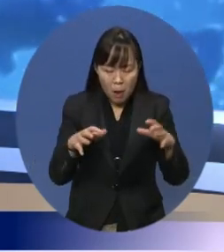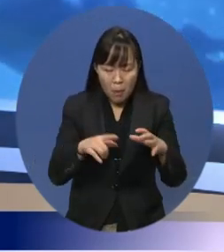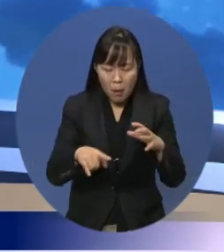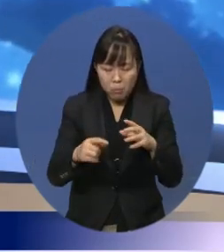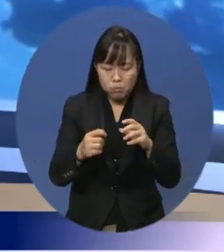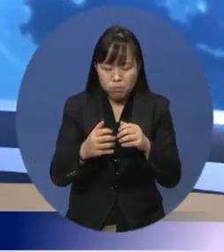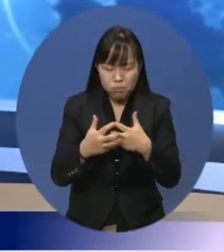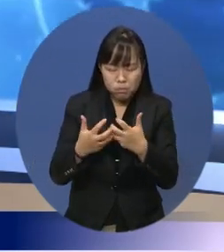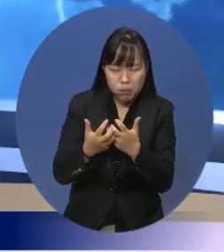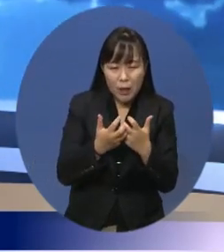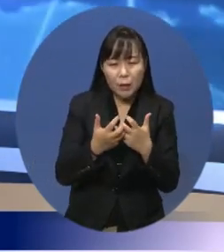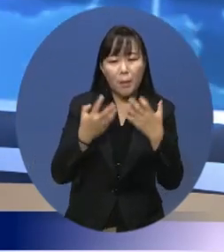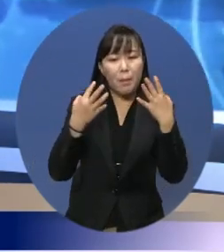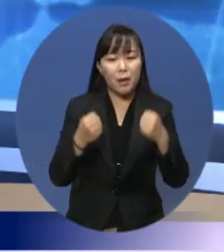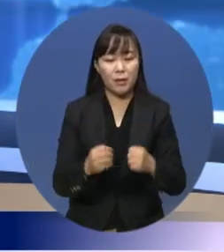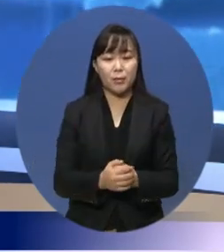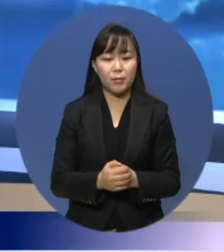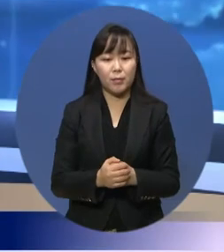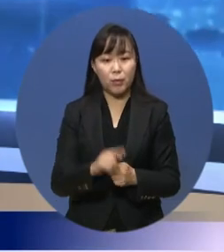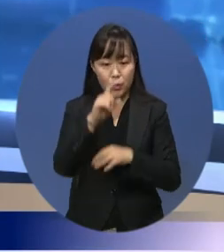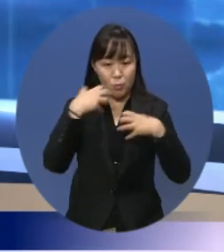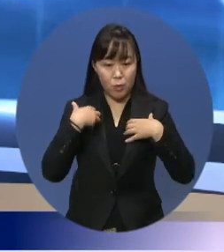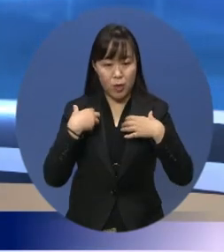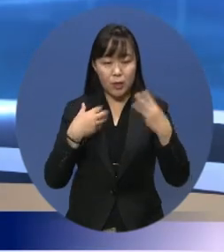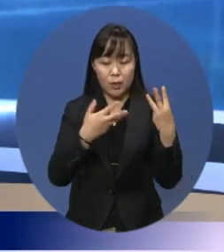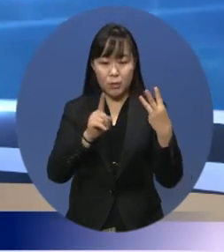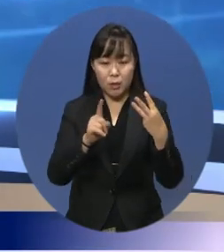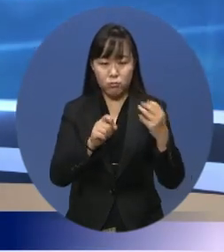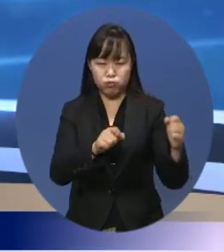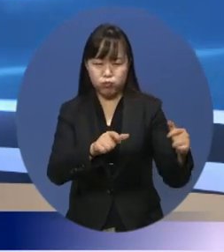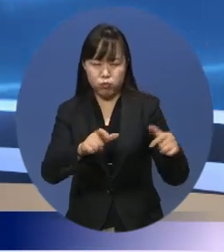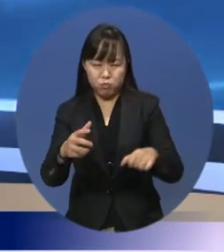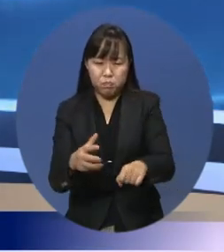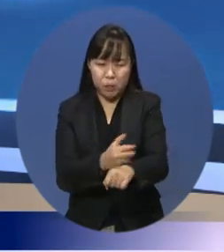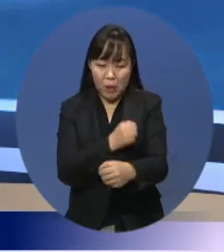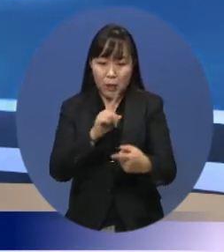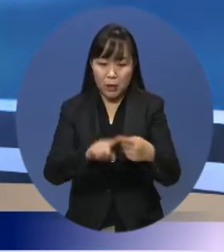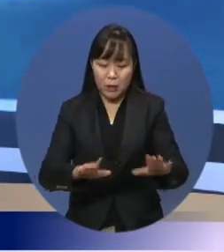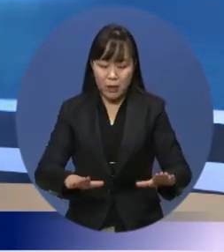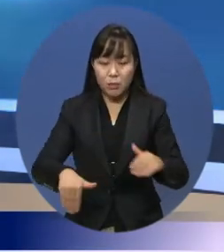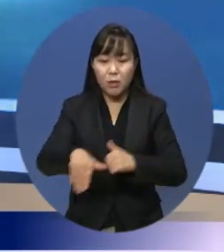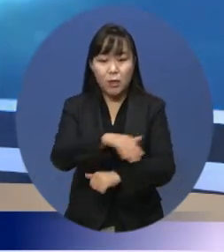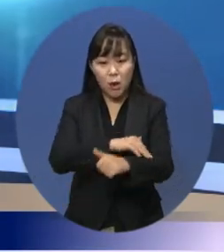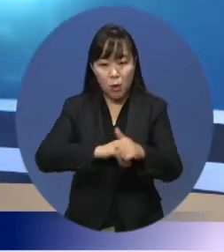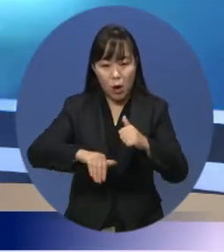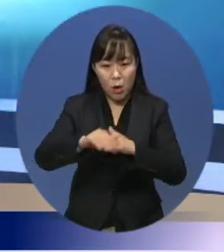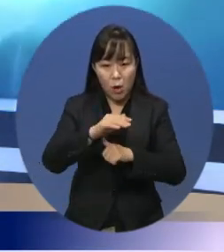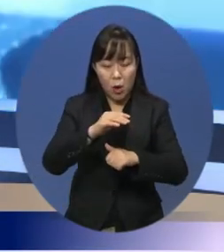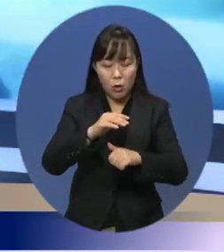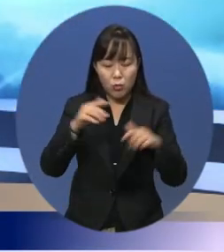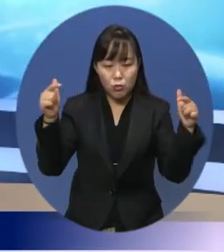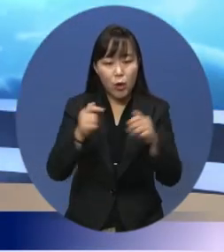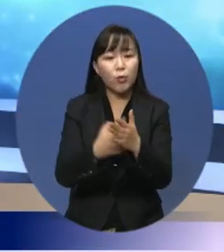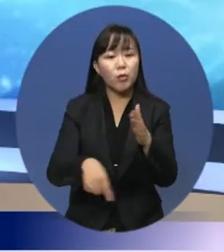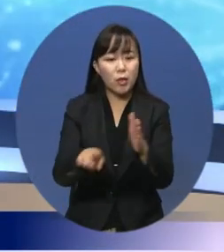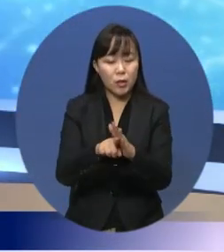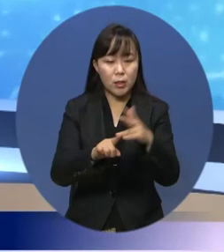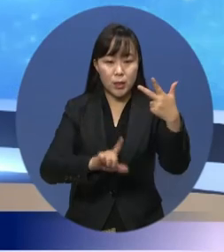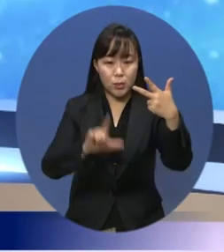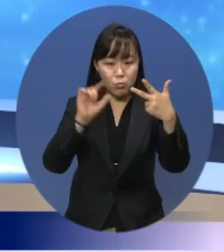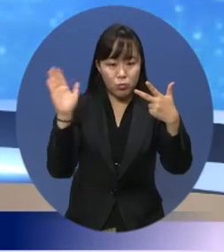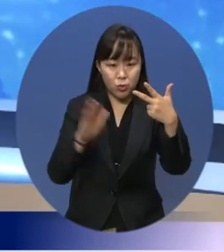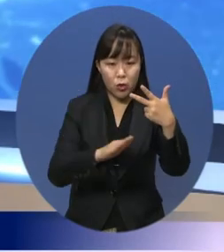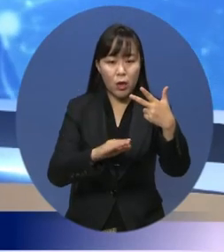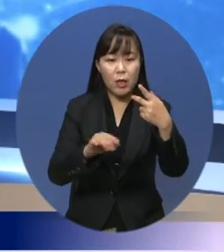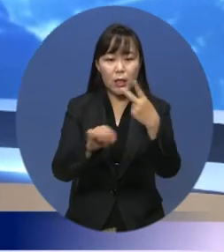늘어나기 때문인데요. 정부가 3차 대유행 국면에 들어선 코로나19의 확산세를 꺾기 위해 7일부터 다음